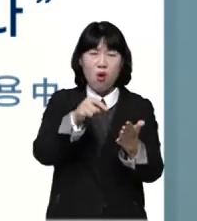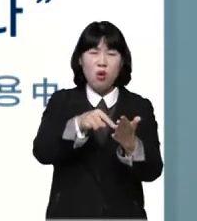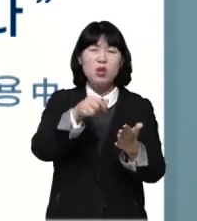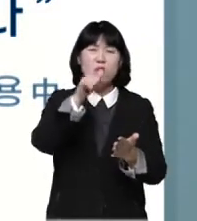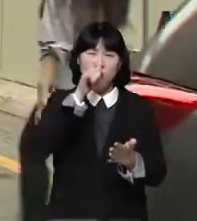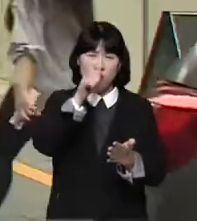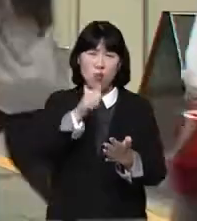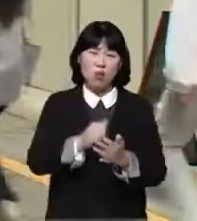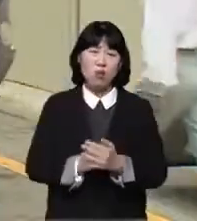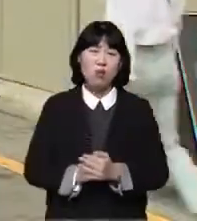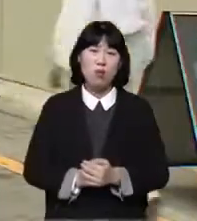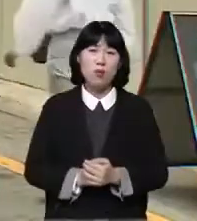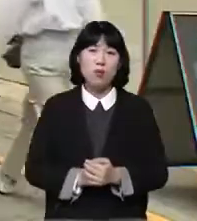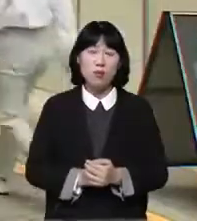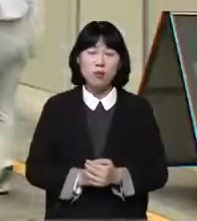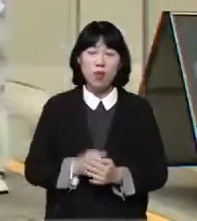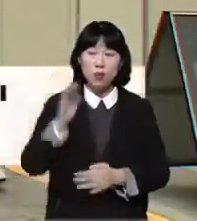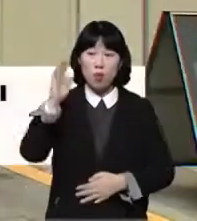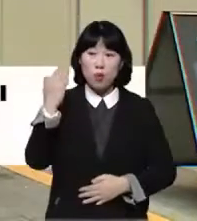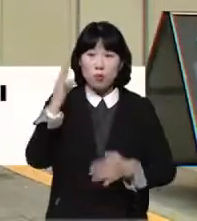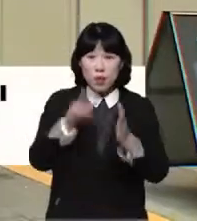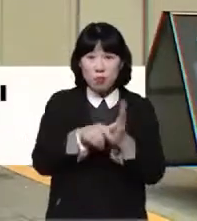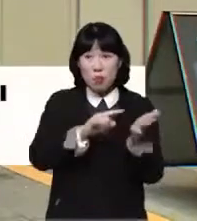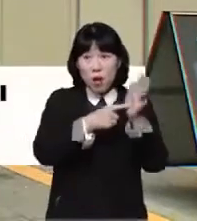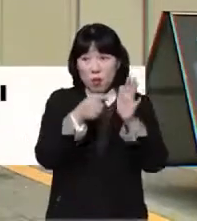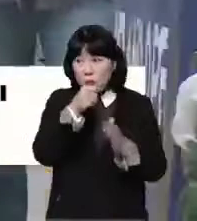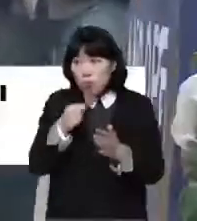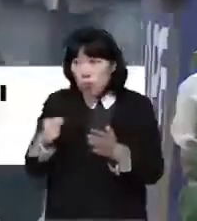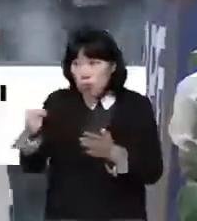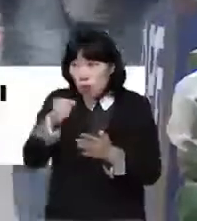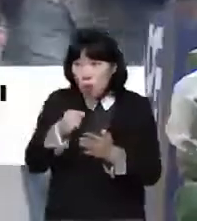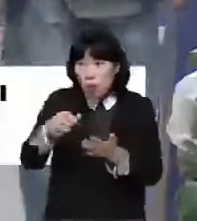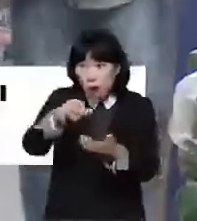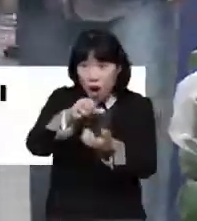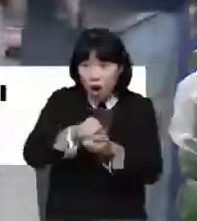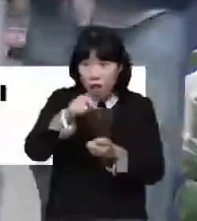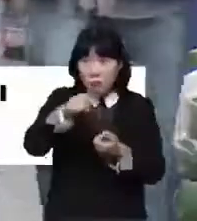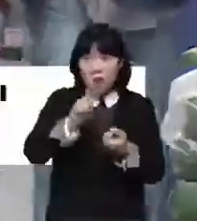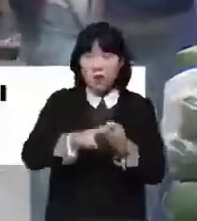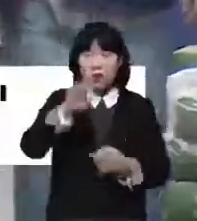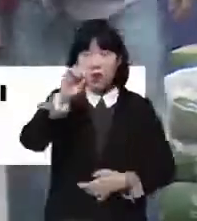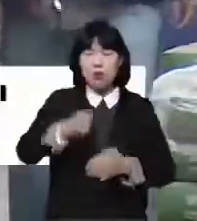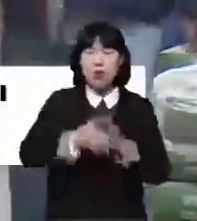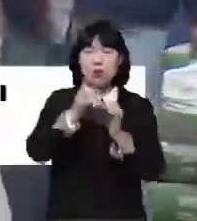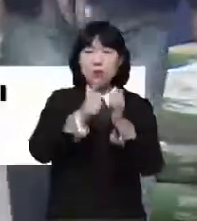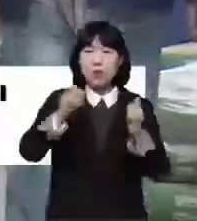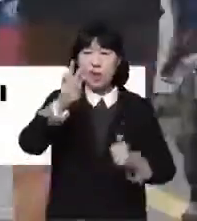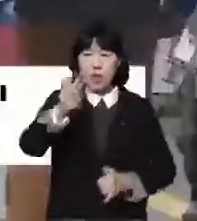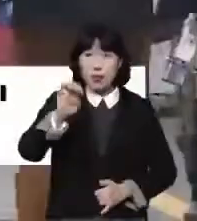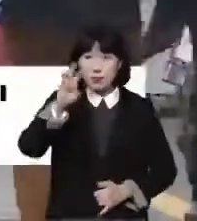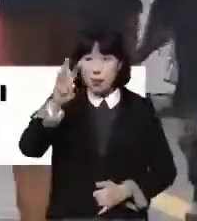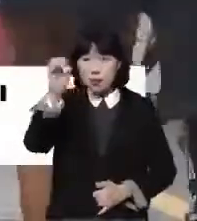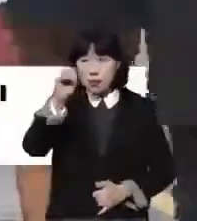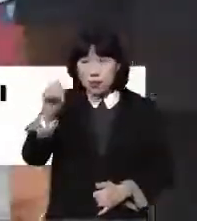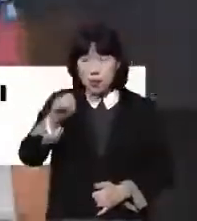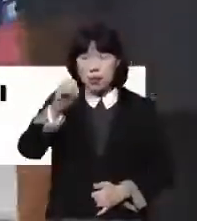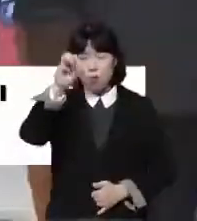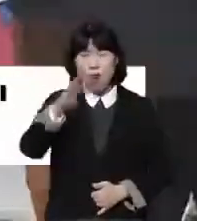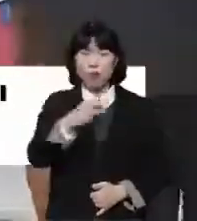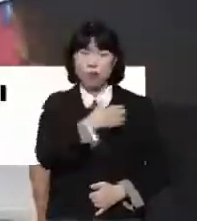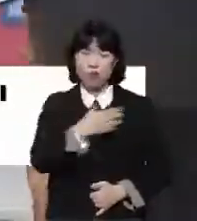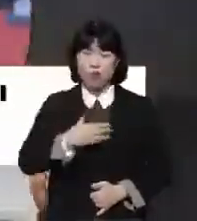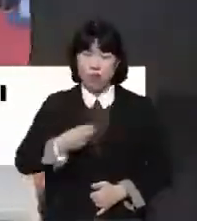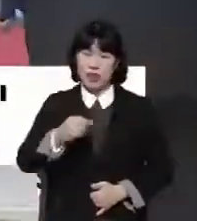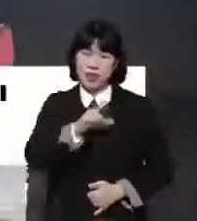겁니다 특히 최근 발표된 여론조사에서도 광주시민의 43% 가 광주 무안공항 을 원했고